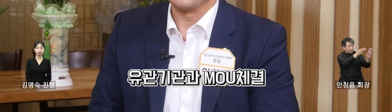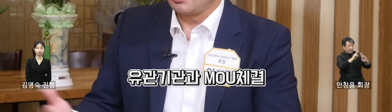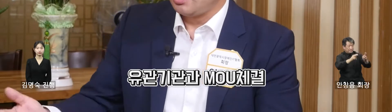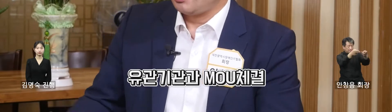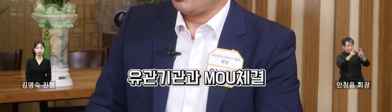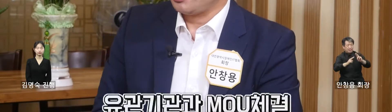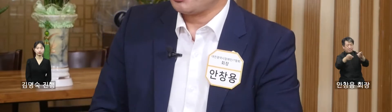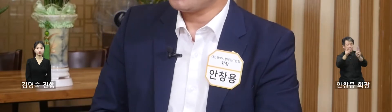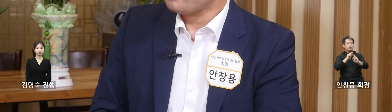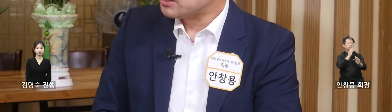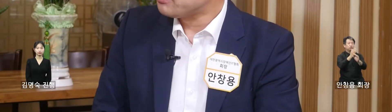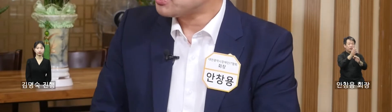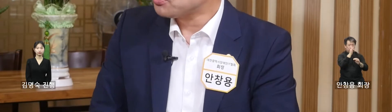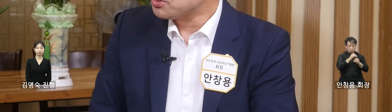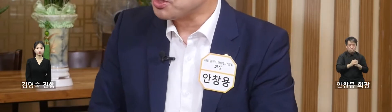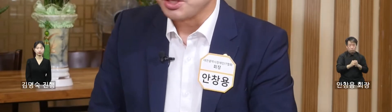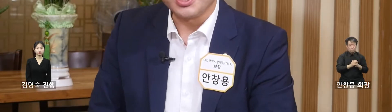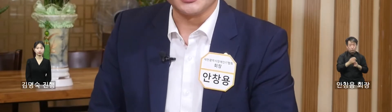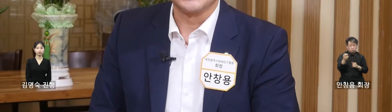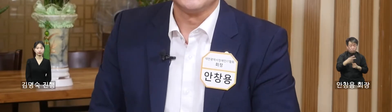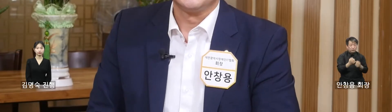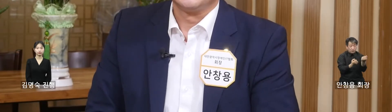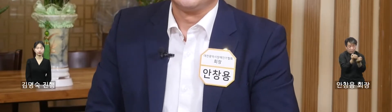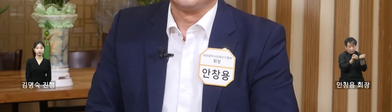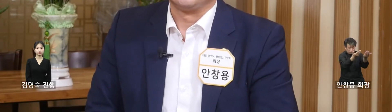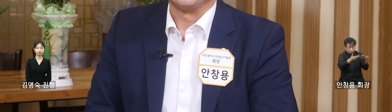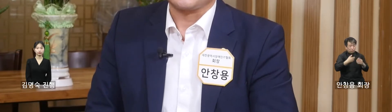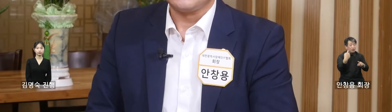있는데요. 우리 선생님 말씀하셨듯이